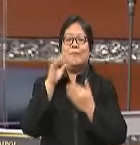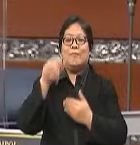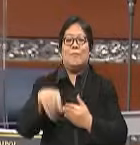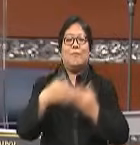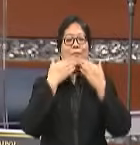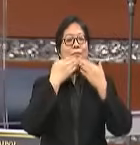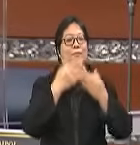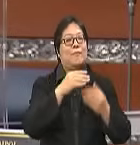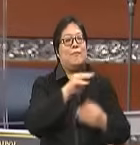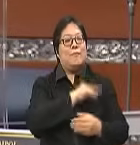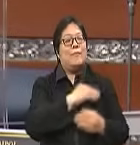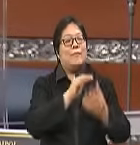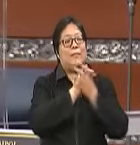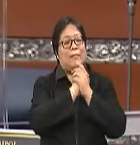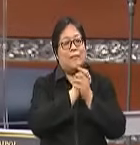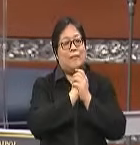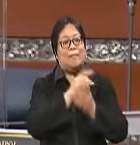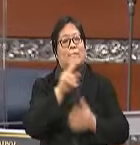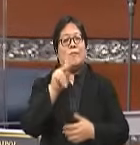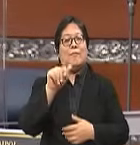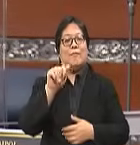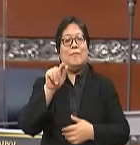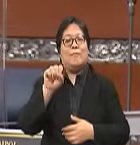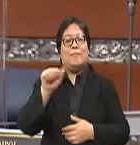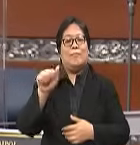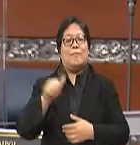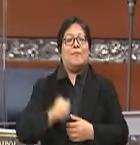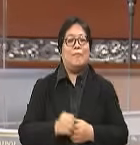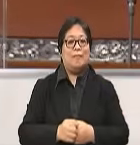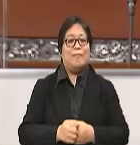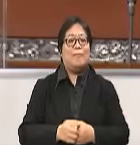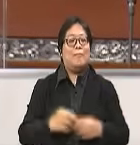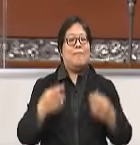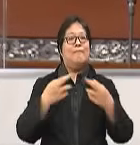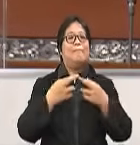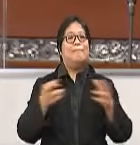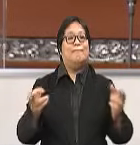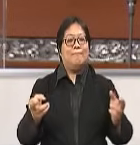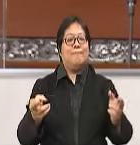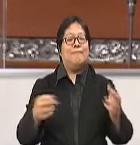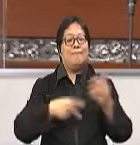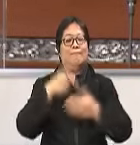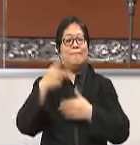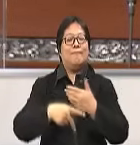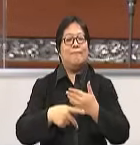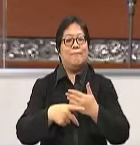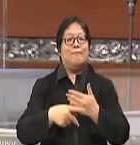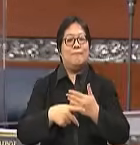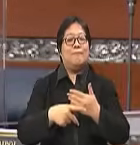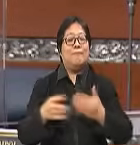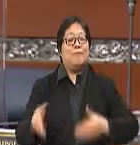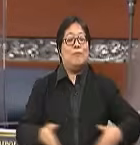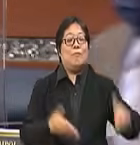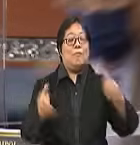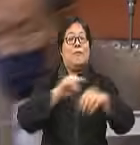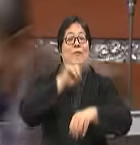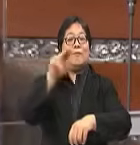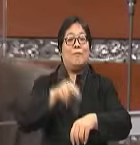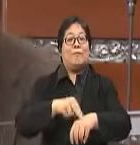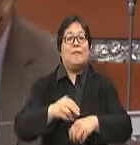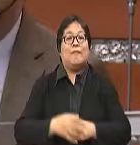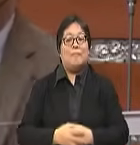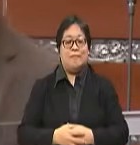tanya usai capkan kelekak setelah pun Hai melancarkan nah program Rinnai Sungai kebahasaan